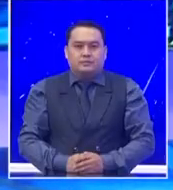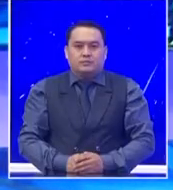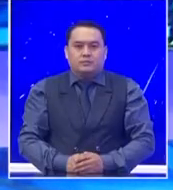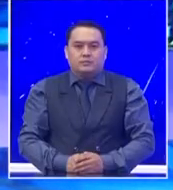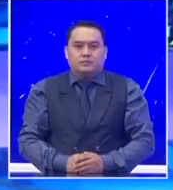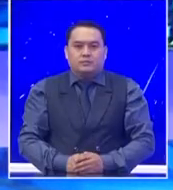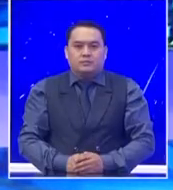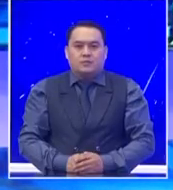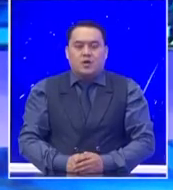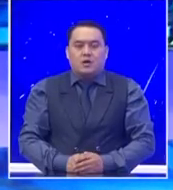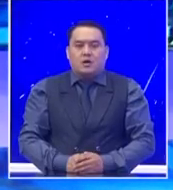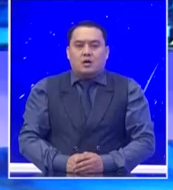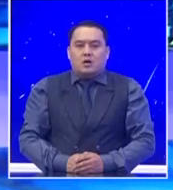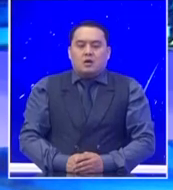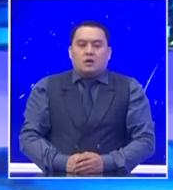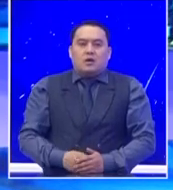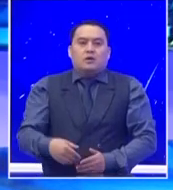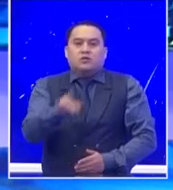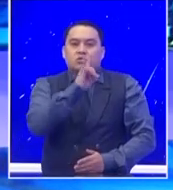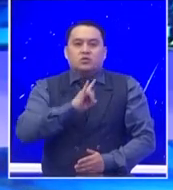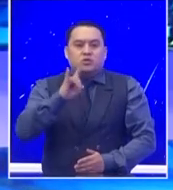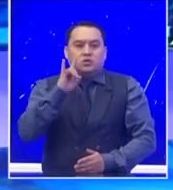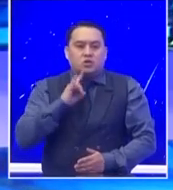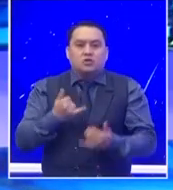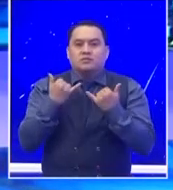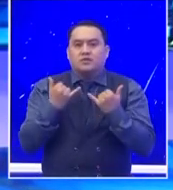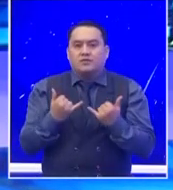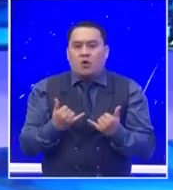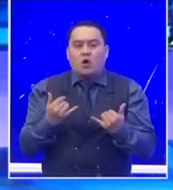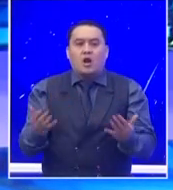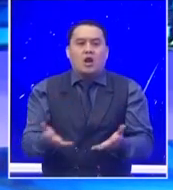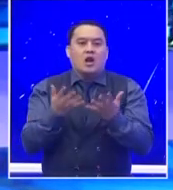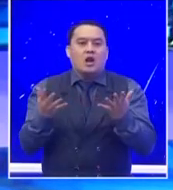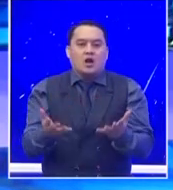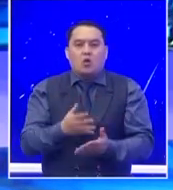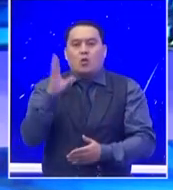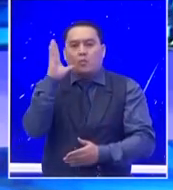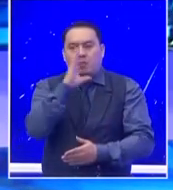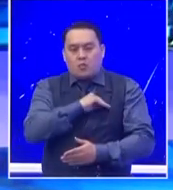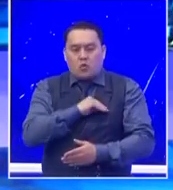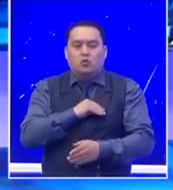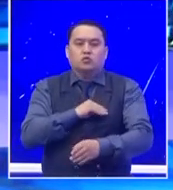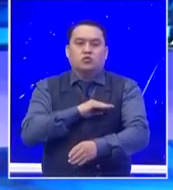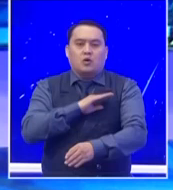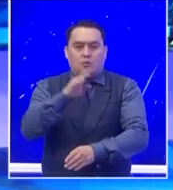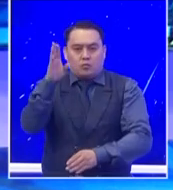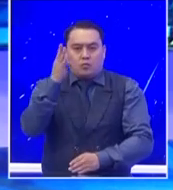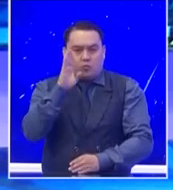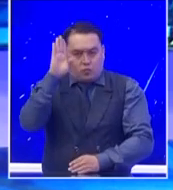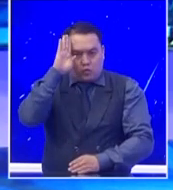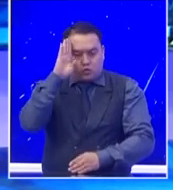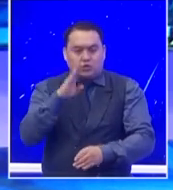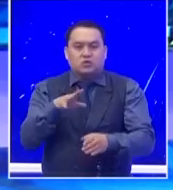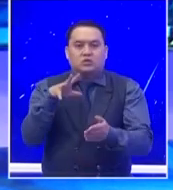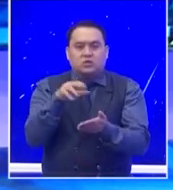Вопреки бытующему мнению о хрупкости слабого пола, женщинам давно и с легкостью даются исконно мужские занятия.